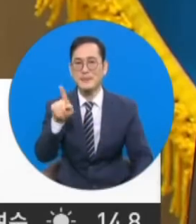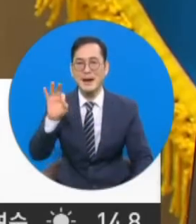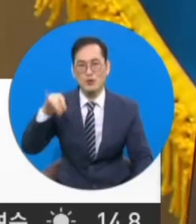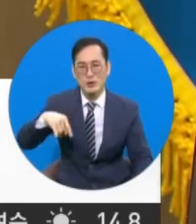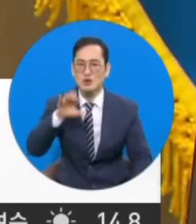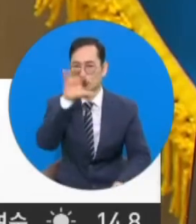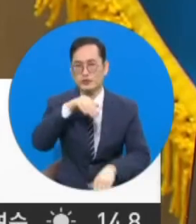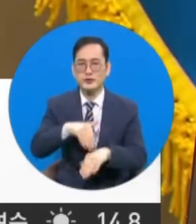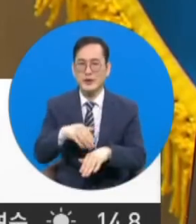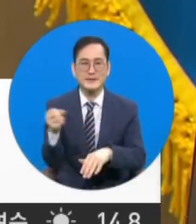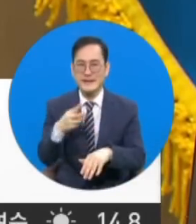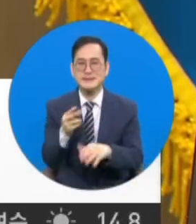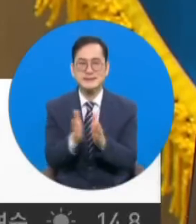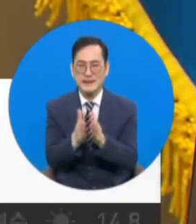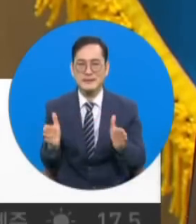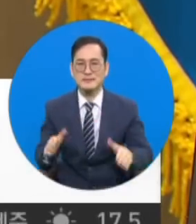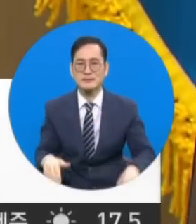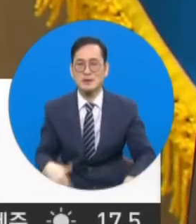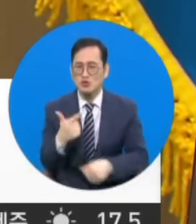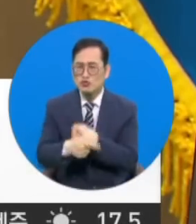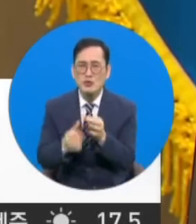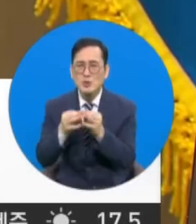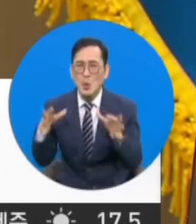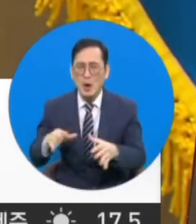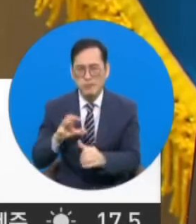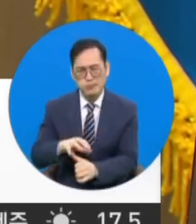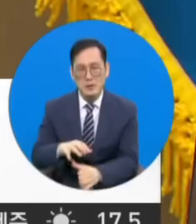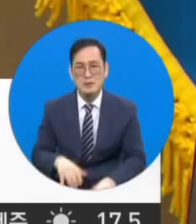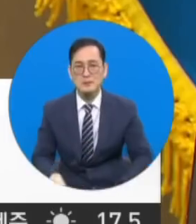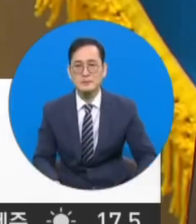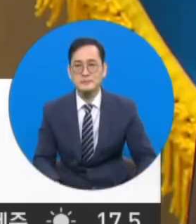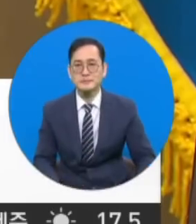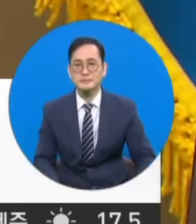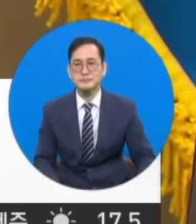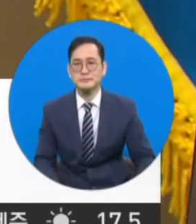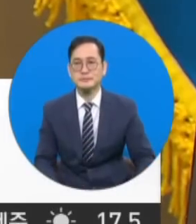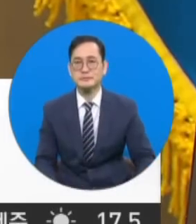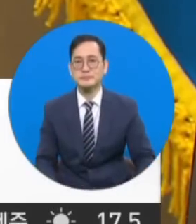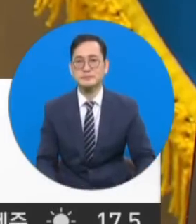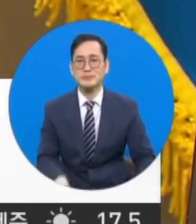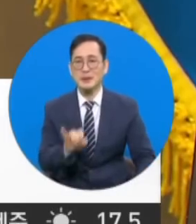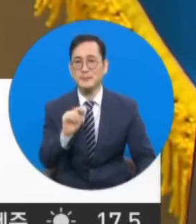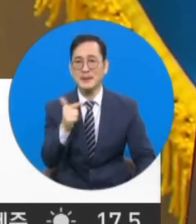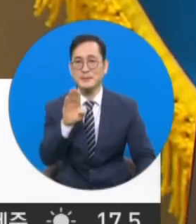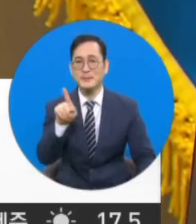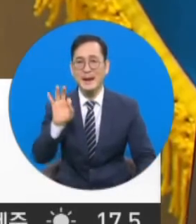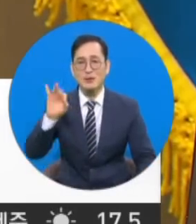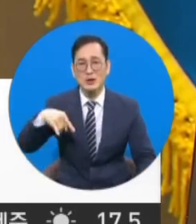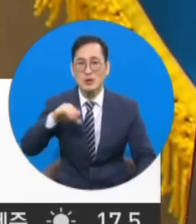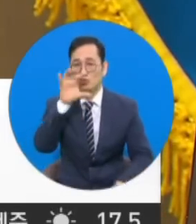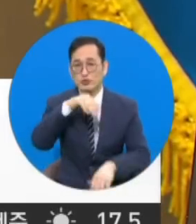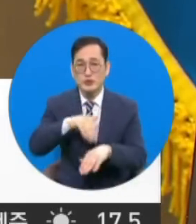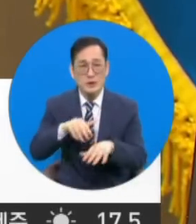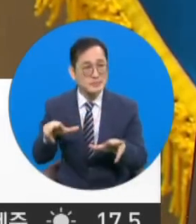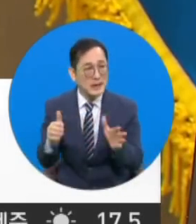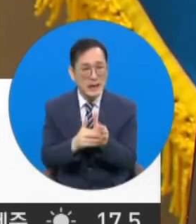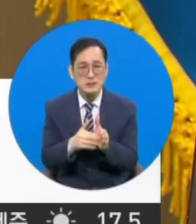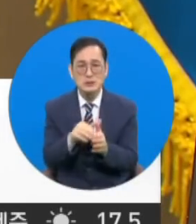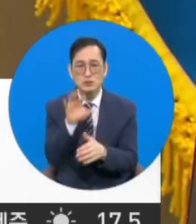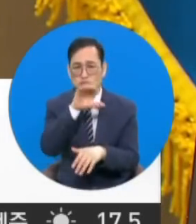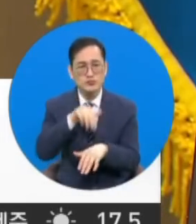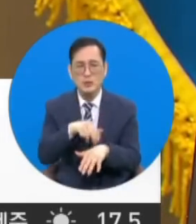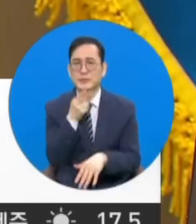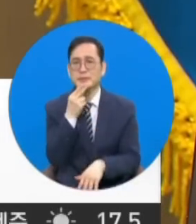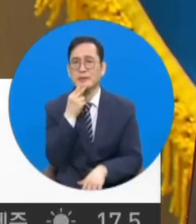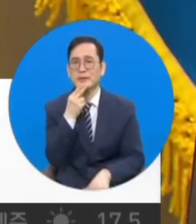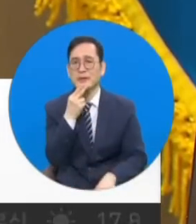제기합니다 그간 가짜 평화에 기대된 안보관으로 민방위 훈련이 실시되지 않았습니다